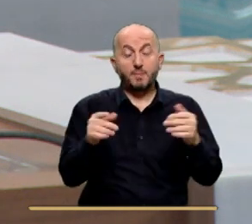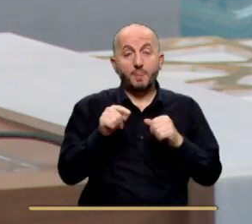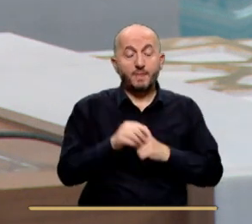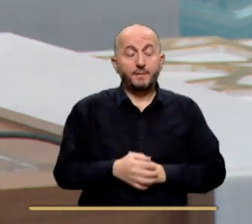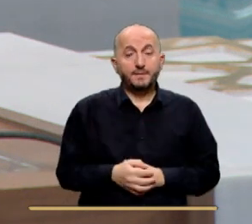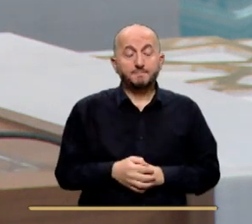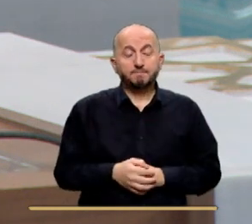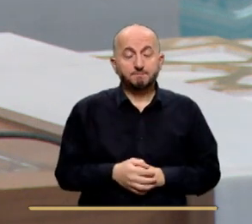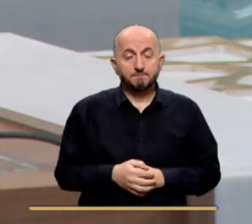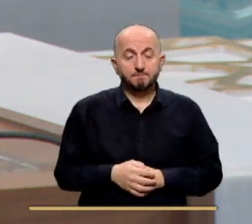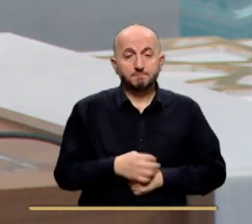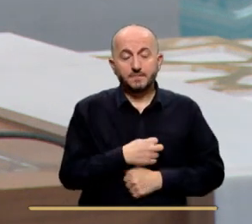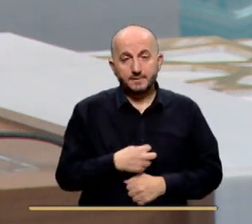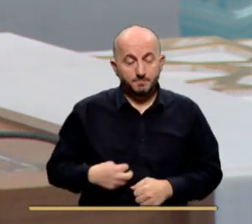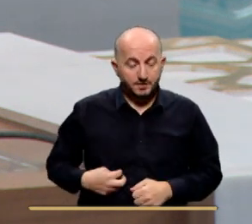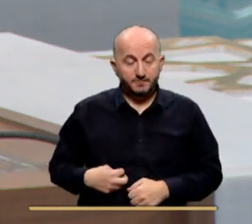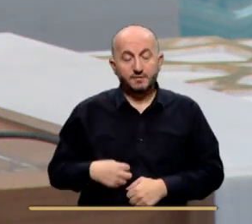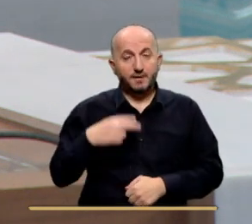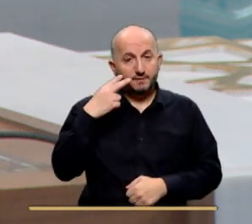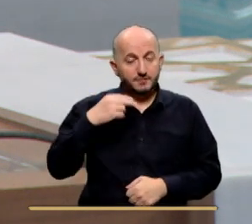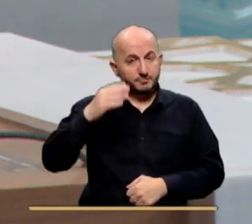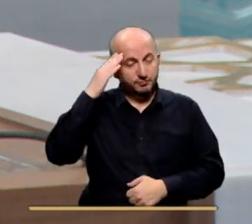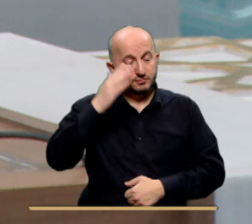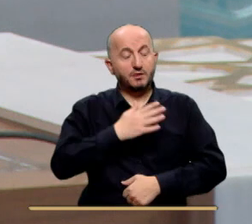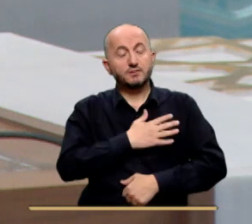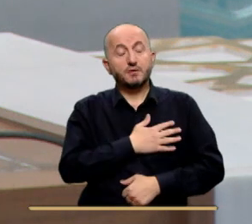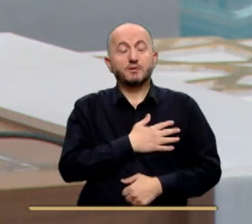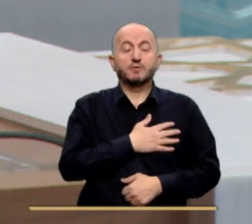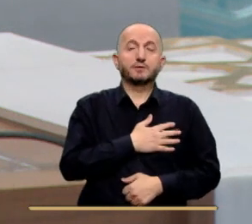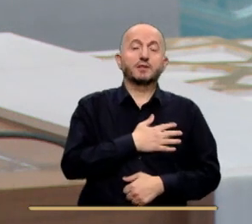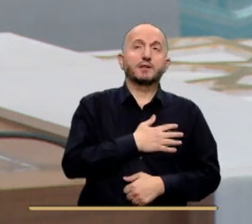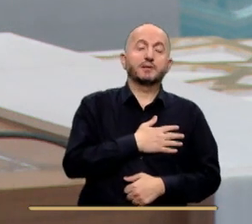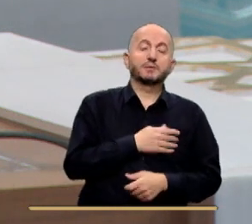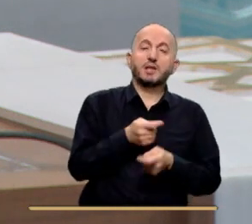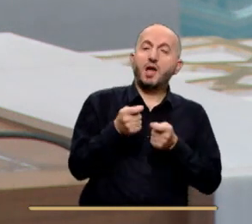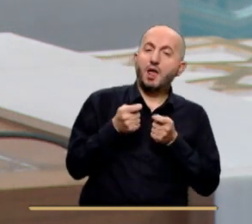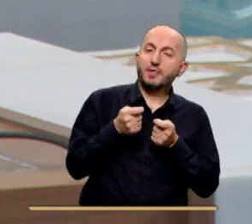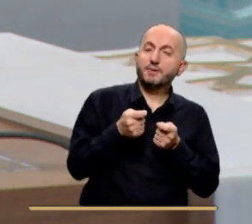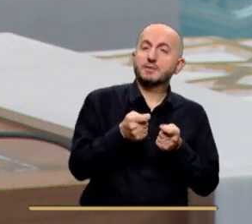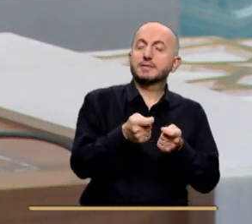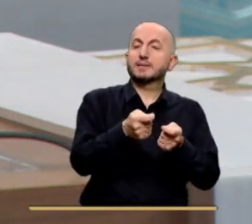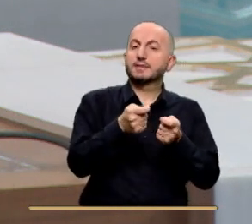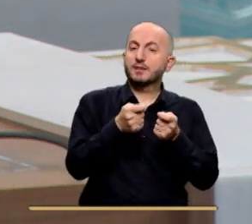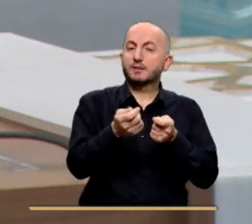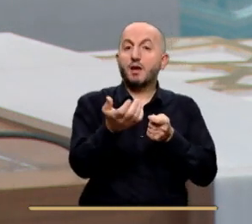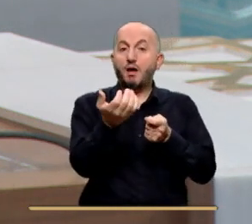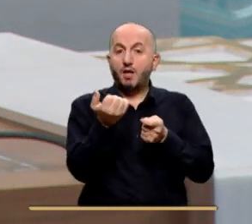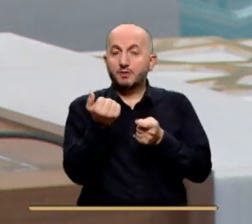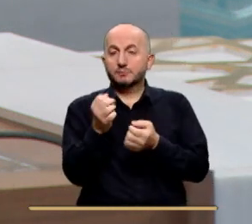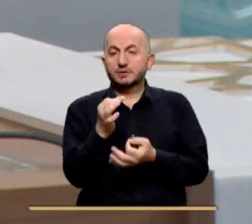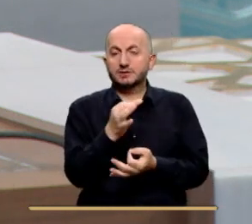yönüyle Efendimiz sallallahu aleyhi ve sellemin eğitiminden geçmiş